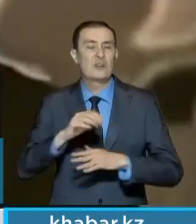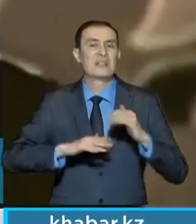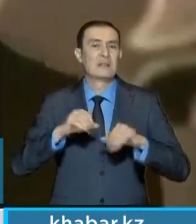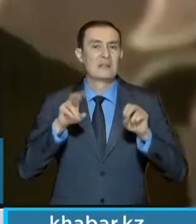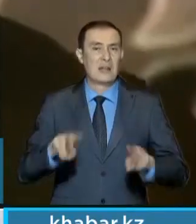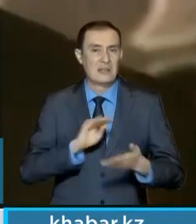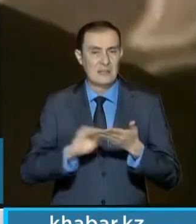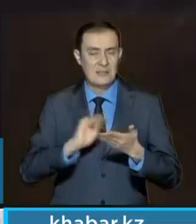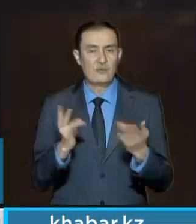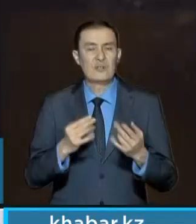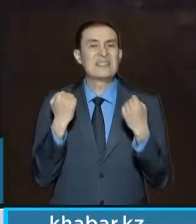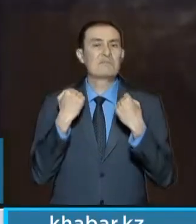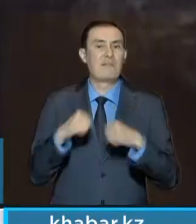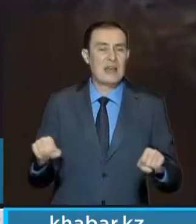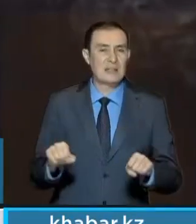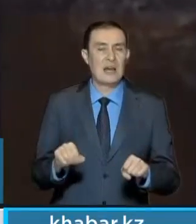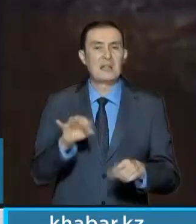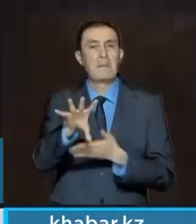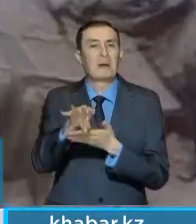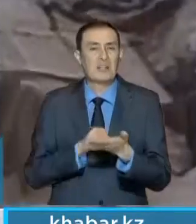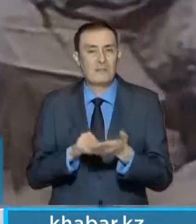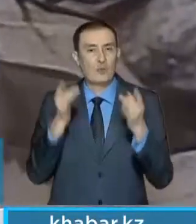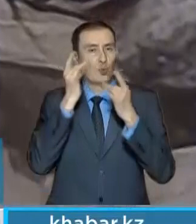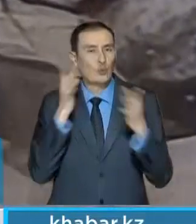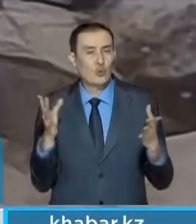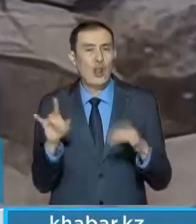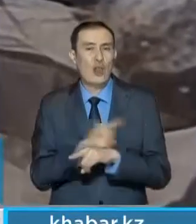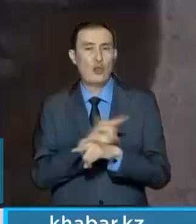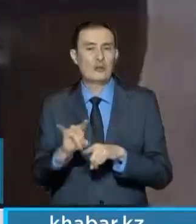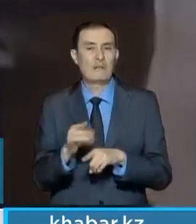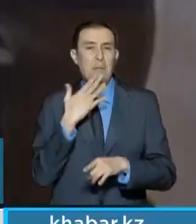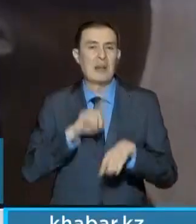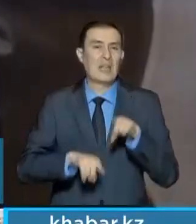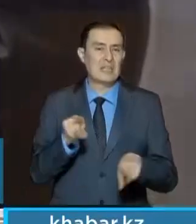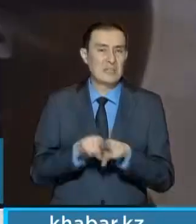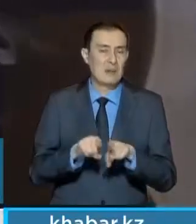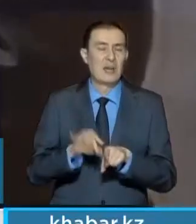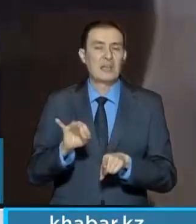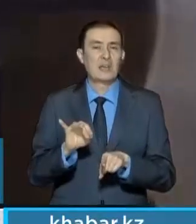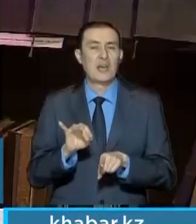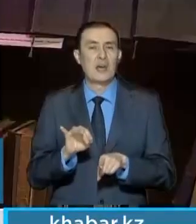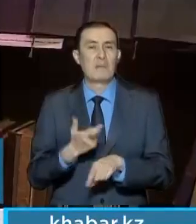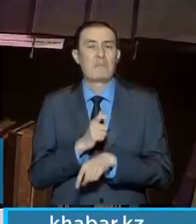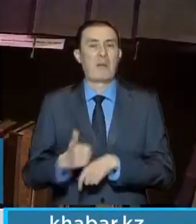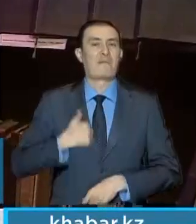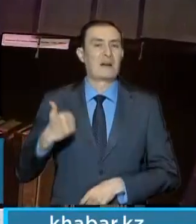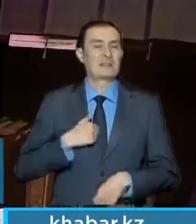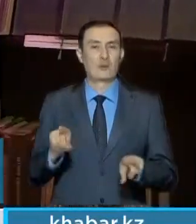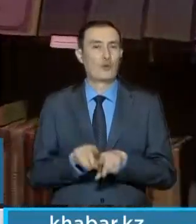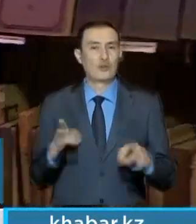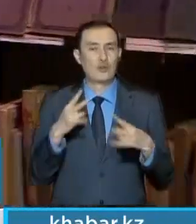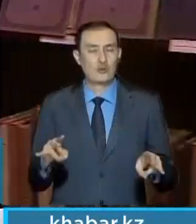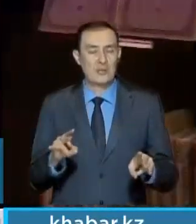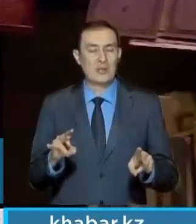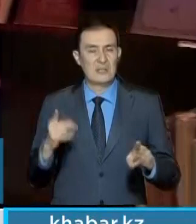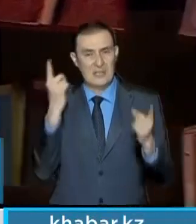специалистов. Нужно избавляться от подражательства в культуре, ложного патриотизма и безудержного бахвальства, заявил в своем